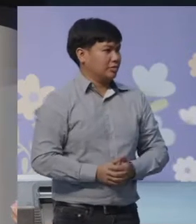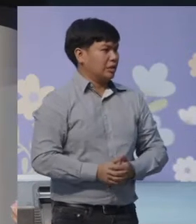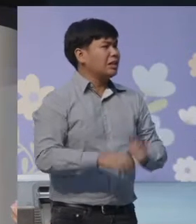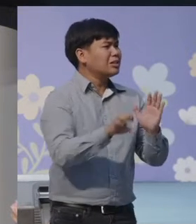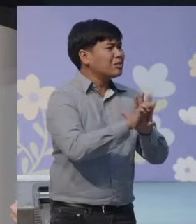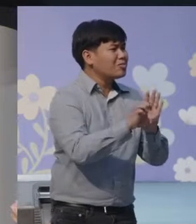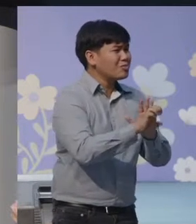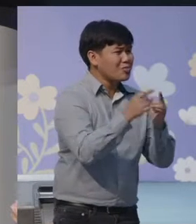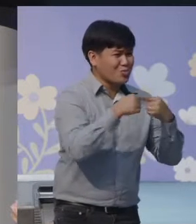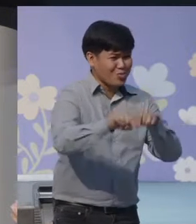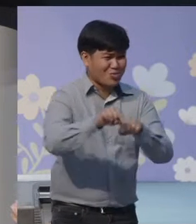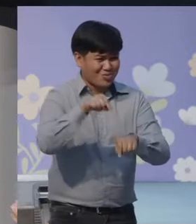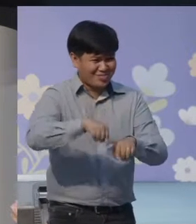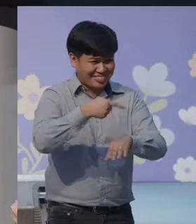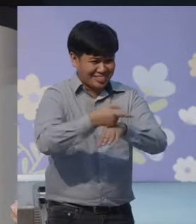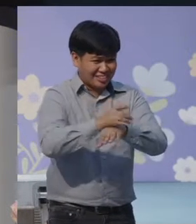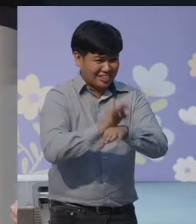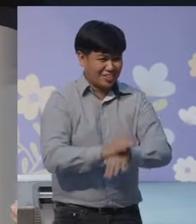no?